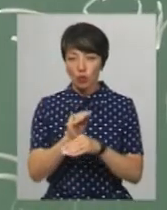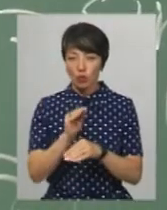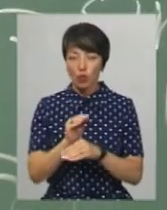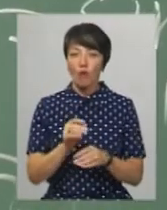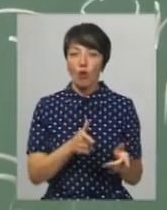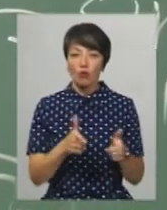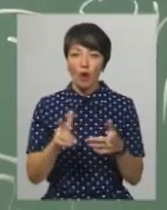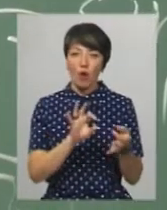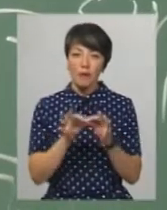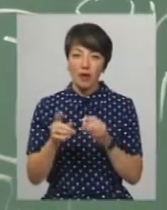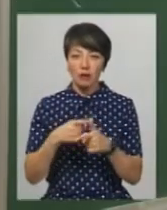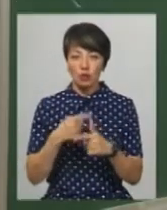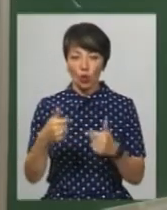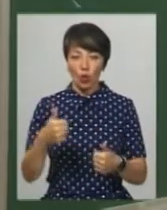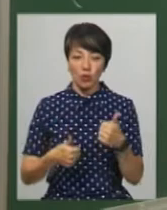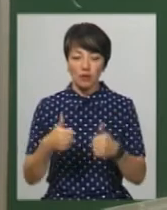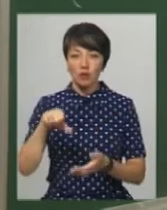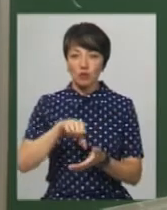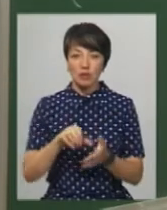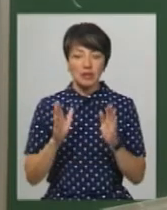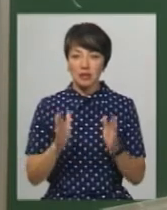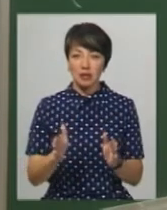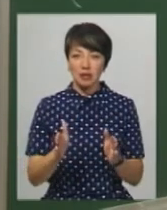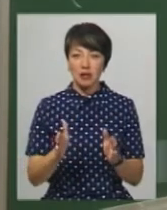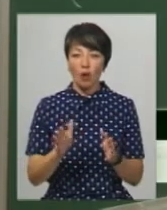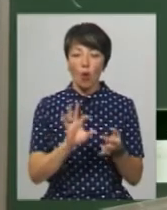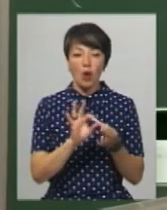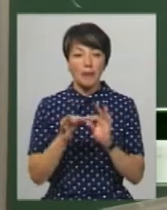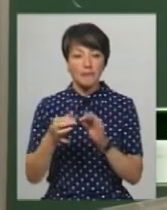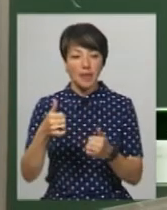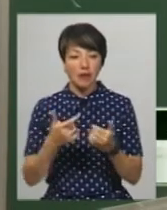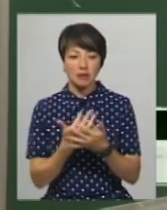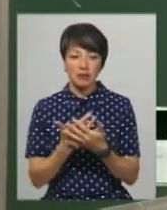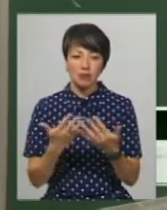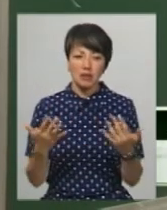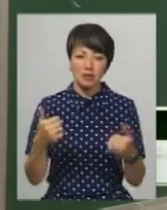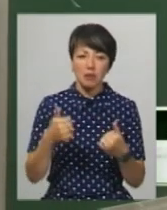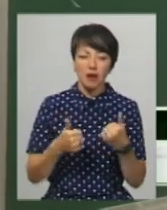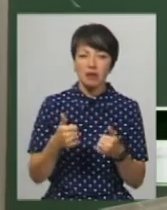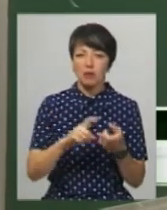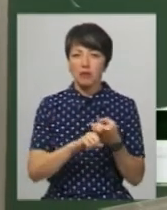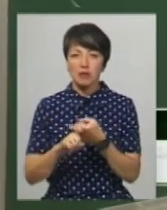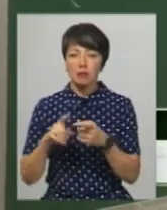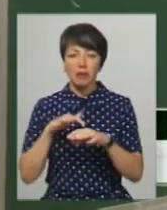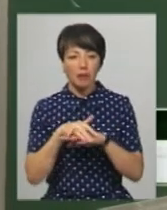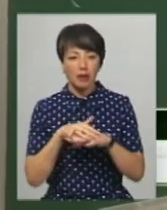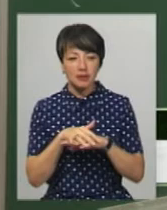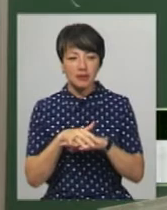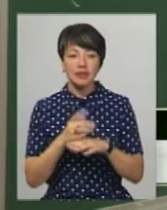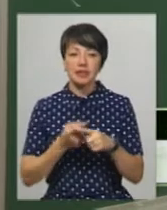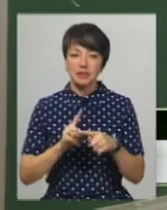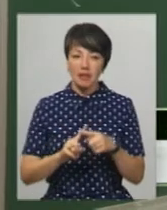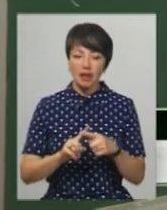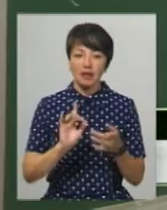готувалася до олімпіад чи конкурсів. Він брав участь не тільки в олімпіадах, і різноманітні конкурси, які стосувались математики. Це